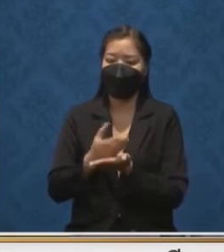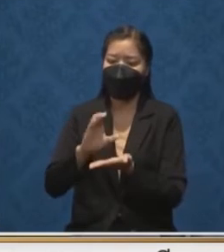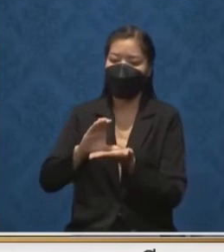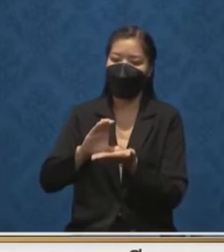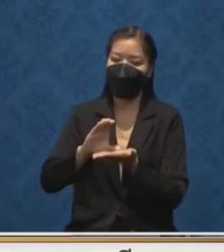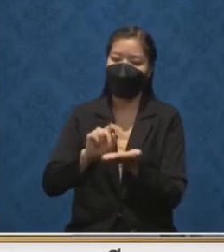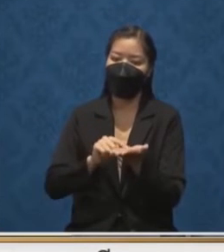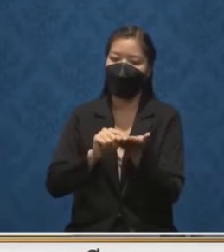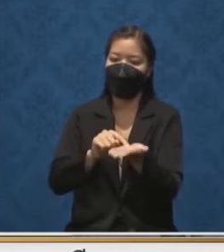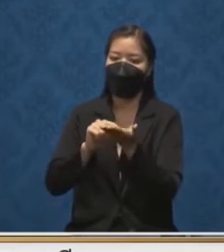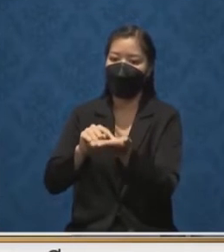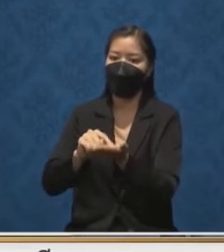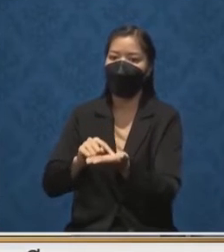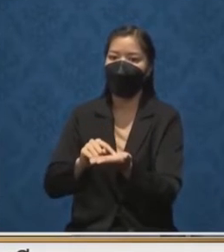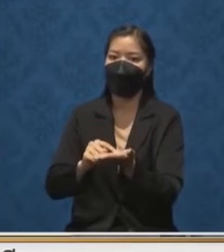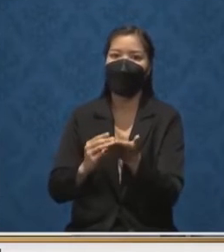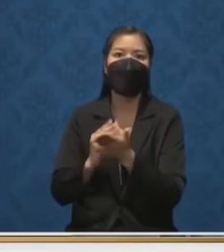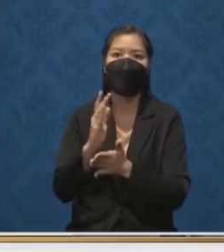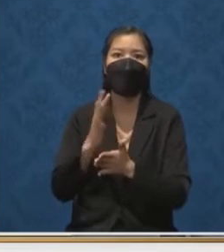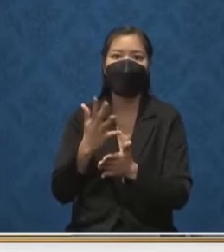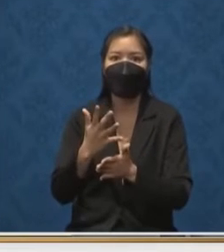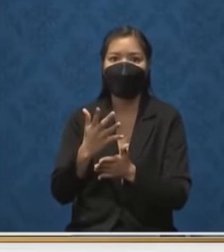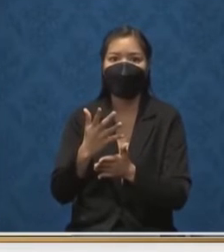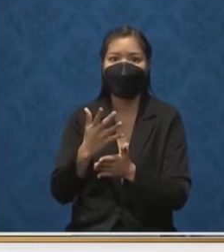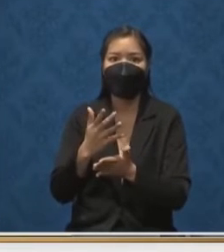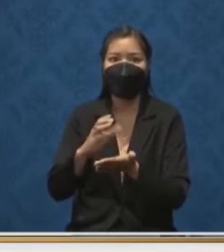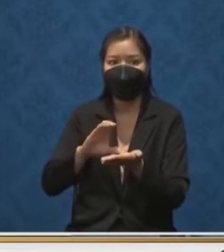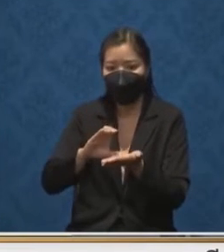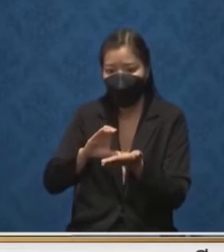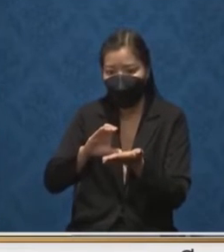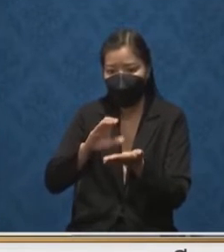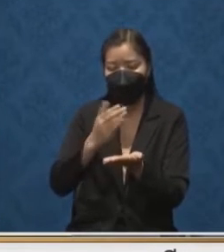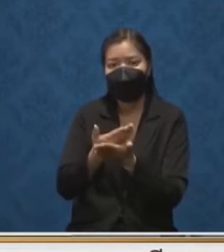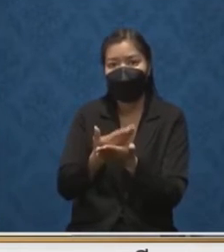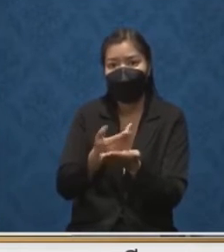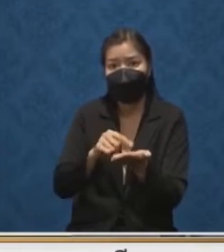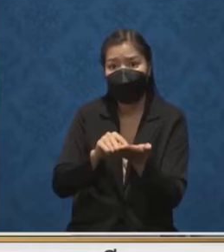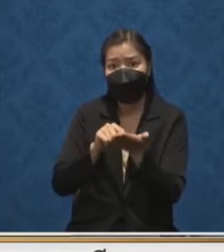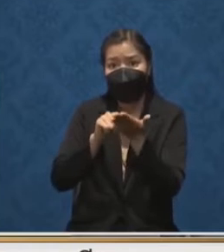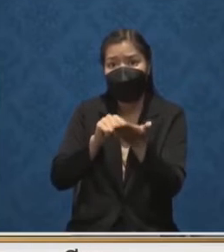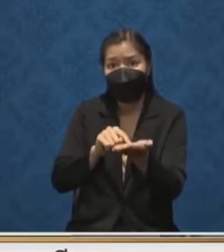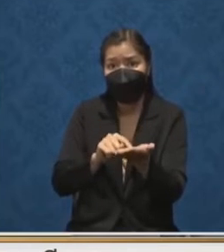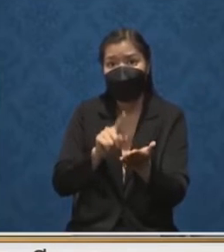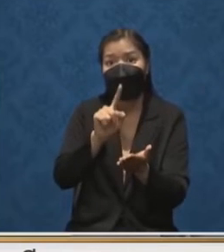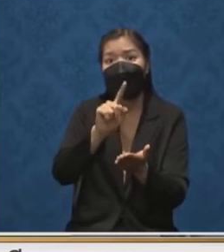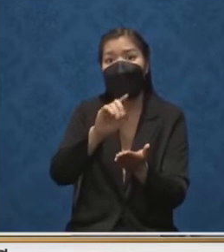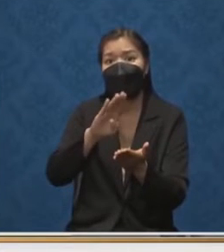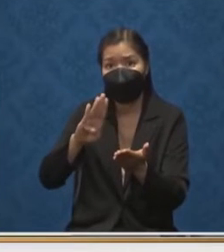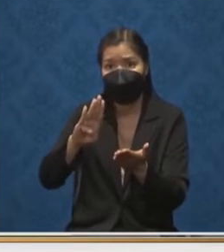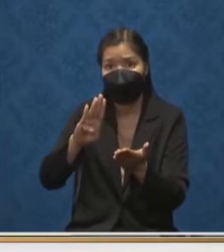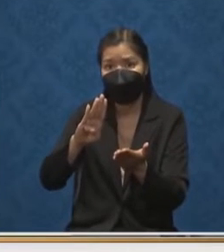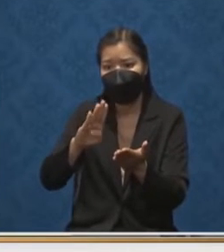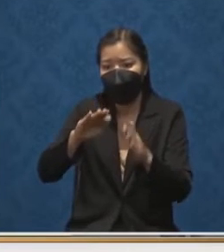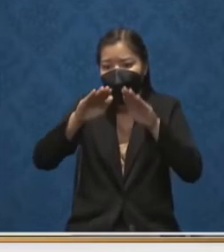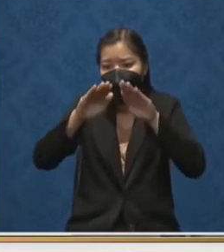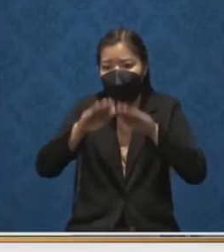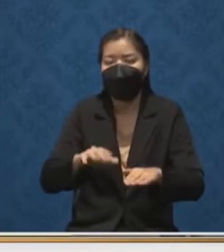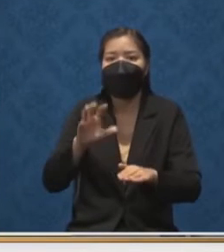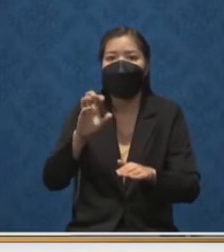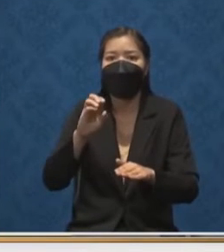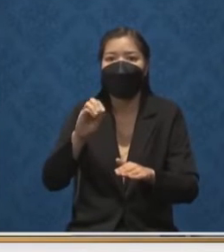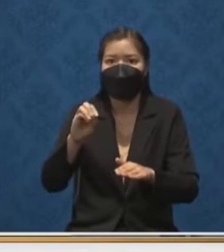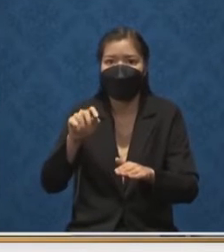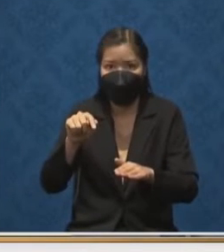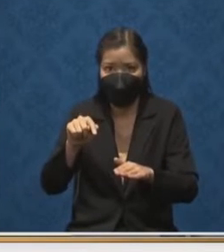ะไม่ได้นะครับโดยรวมแล้วขอไป1บาทจะได้เพียง50ตังค์แล้วก็จะลดลงไปเรื่อยๆนะครับอันนี้ผมคิดว่าเป็นวิกฤต